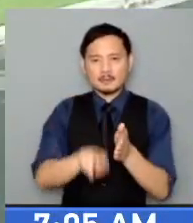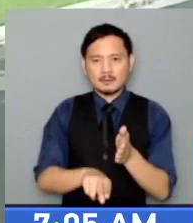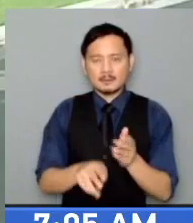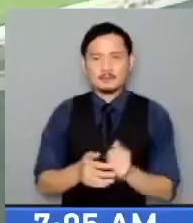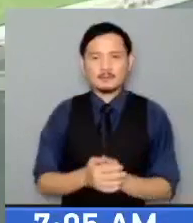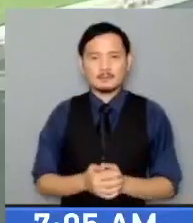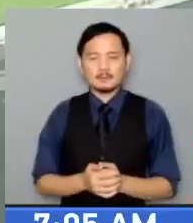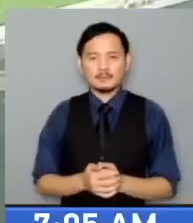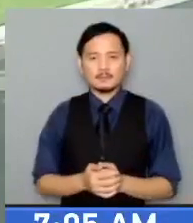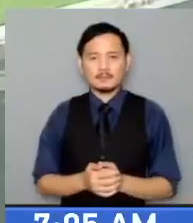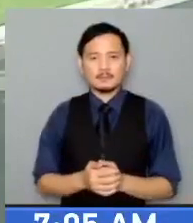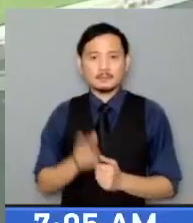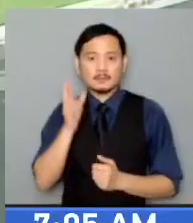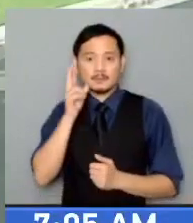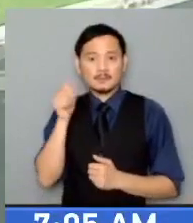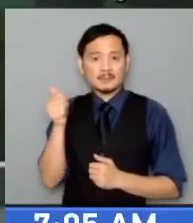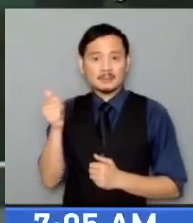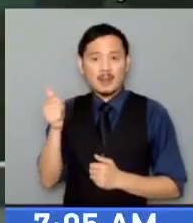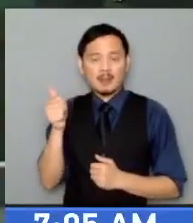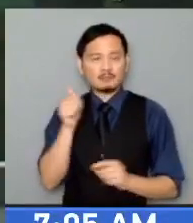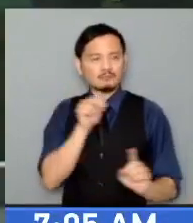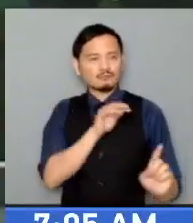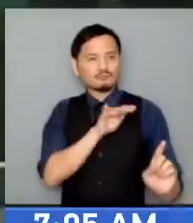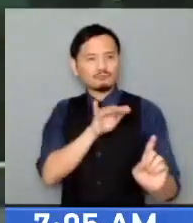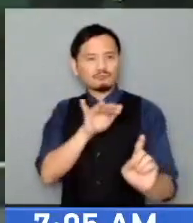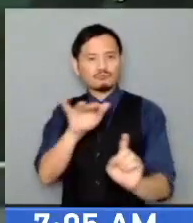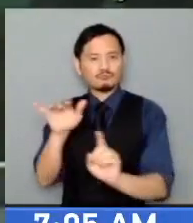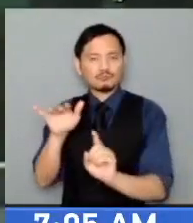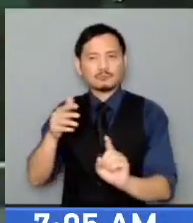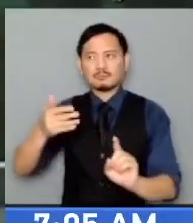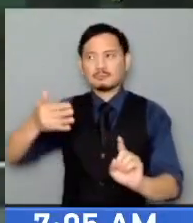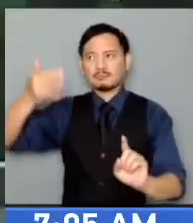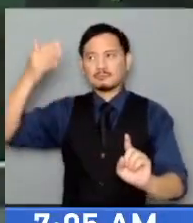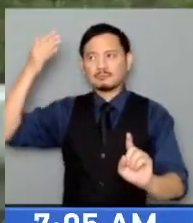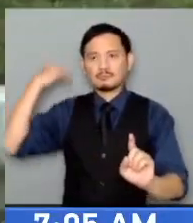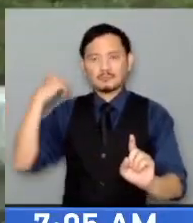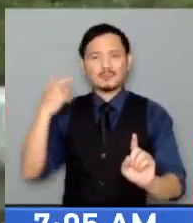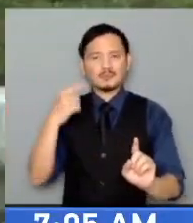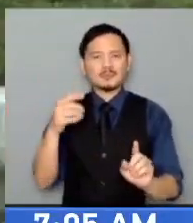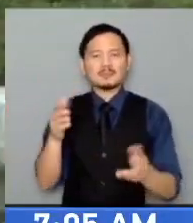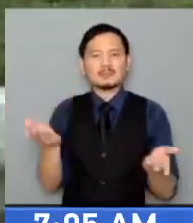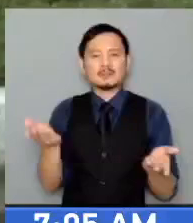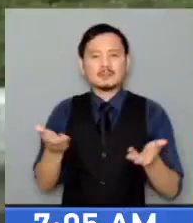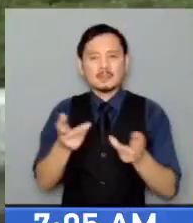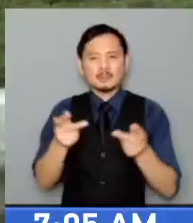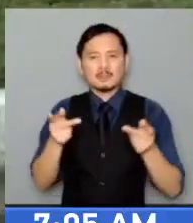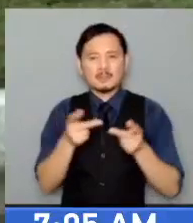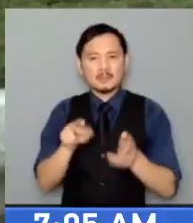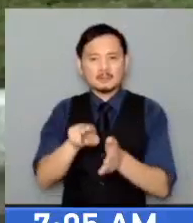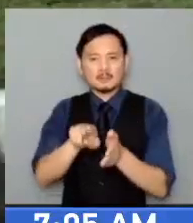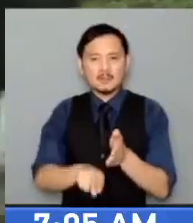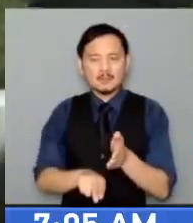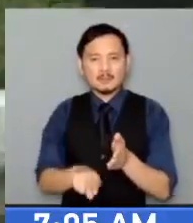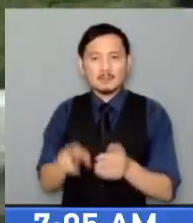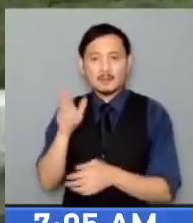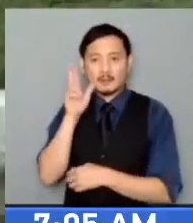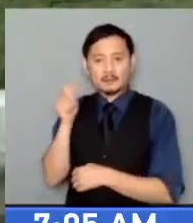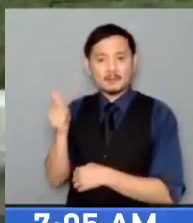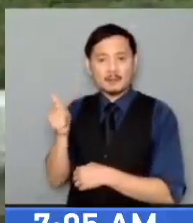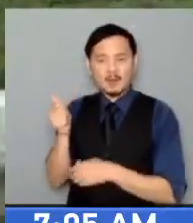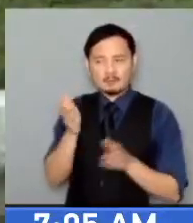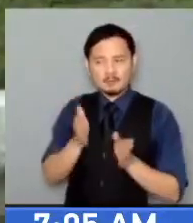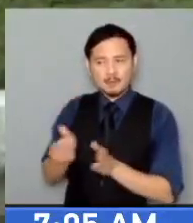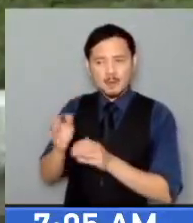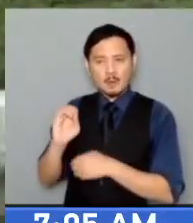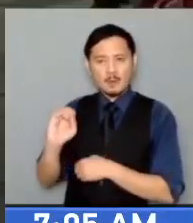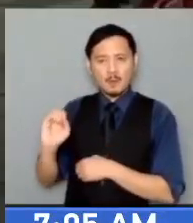dito sa Libingan ng mga bayani, ilang taon na ang nakararaan. Si FVR daw mismo ang umasikaso ng kanyang funeral arrangements gamit ang doktrina